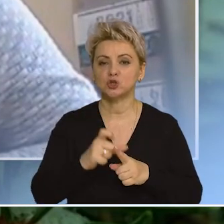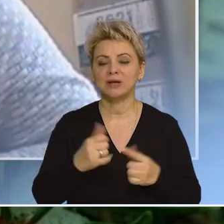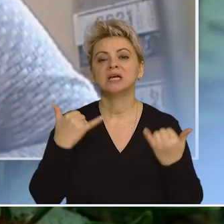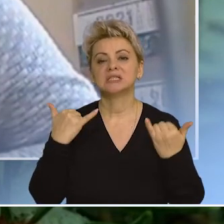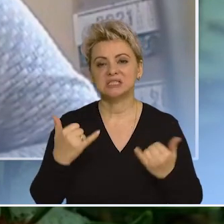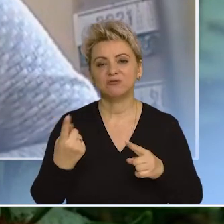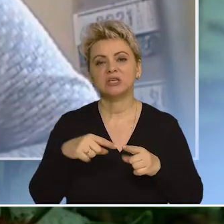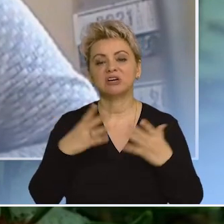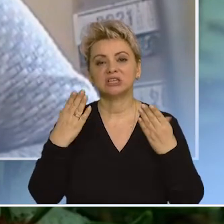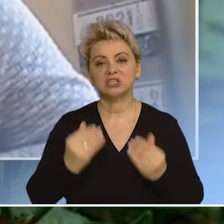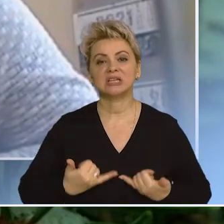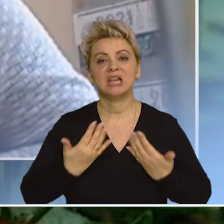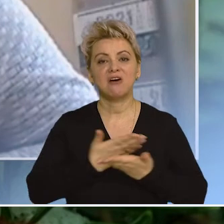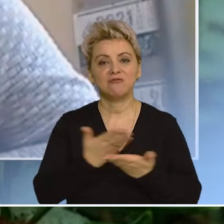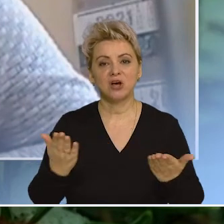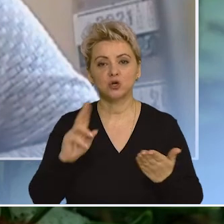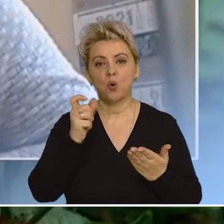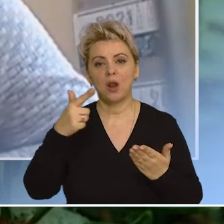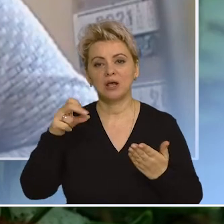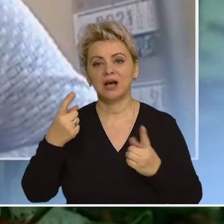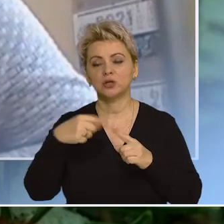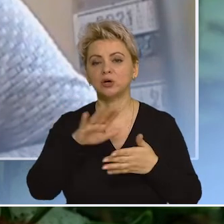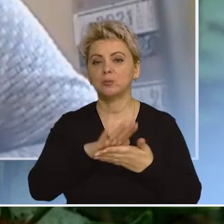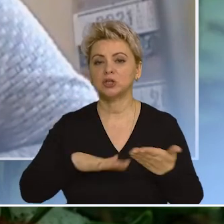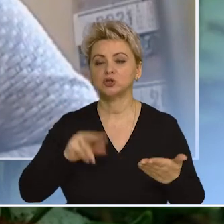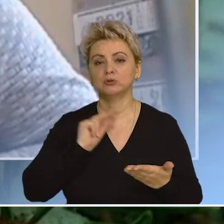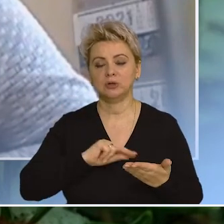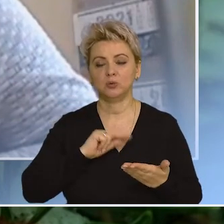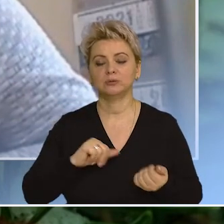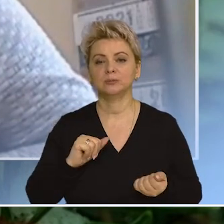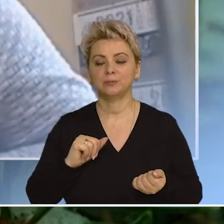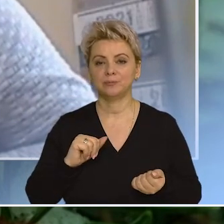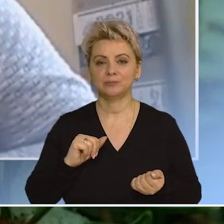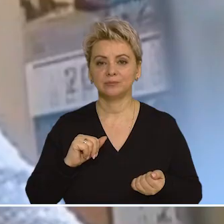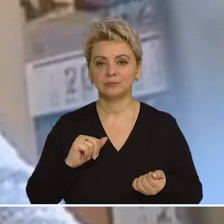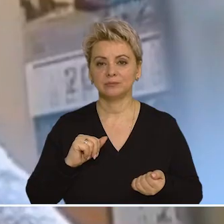слово сегодня, в этот день, для ваших коллег, которые продолжают службу.